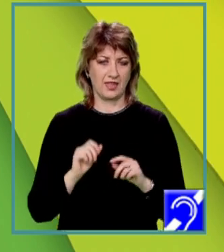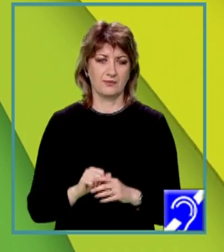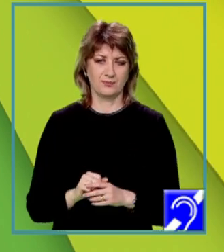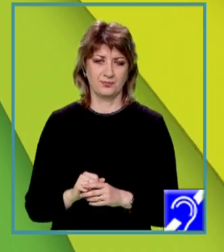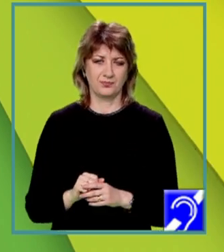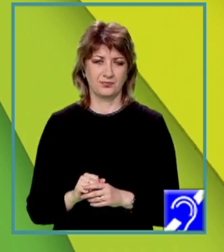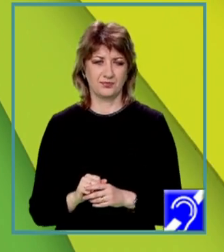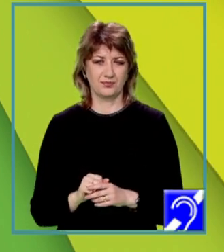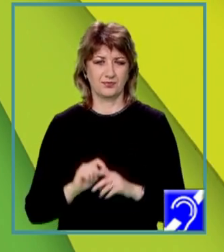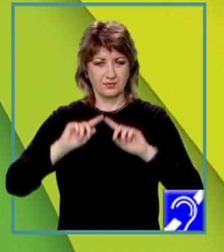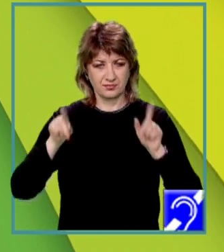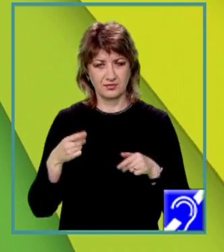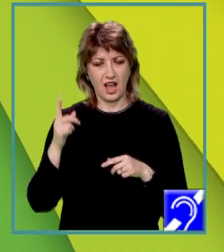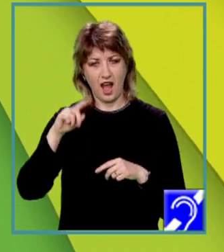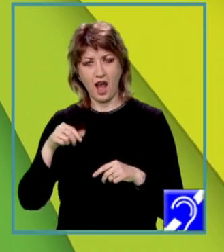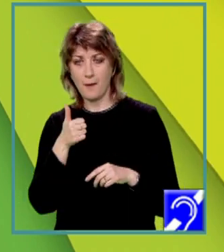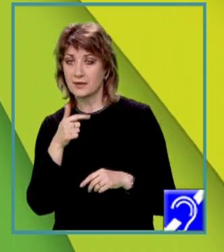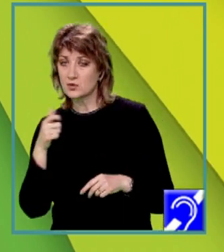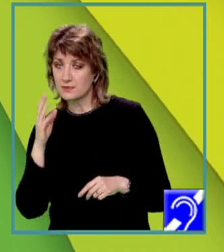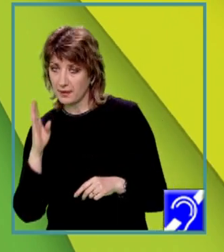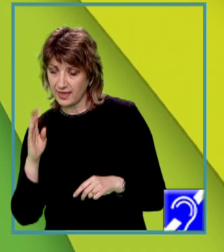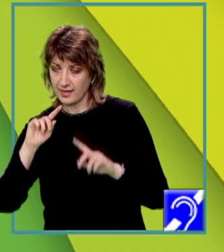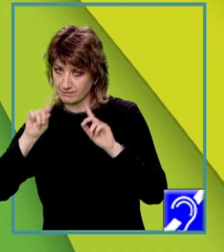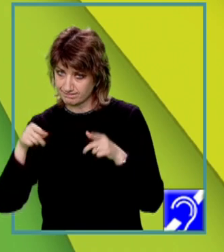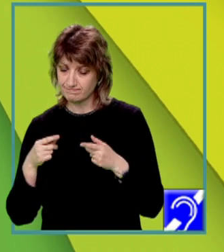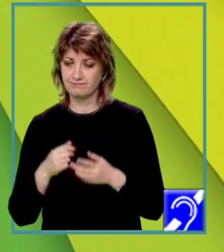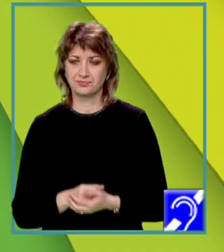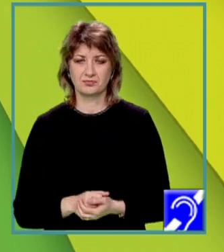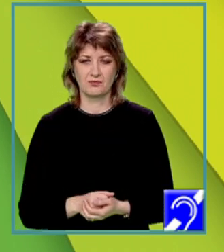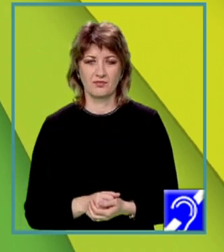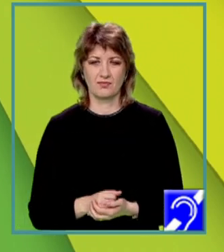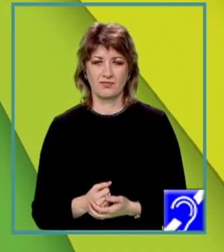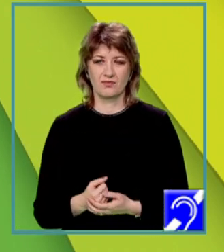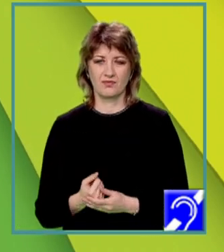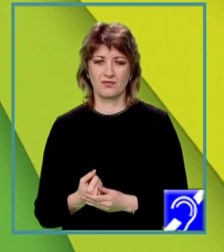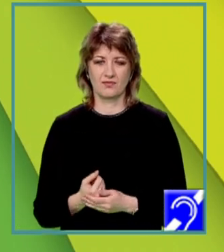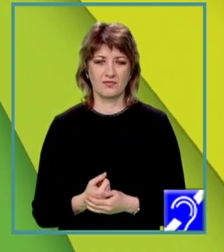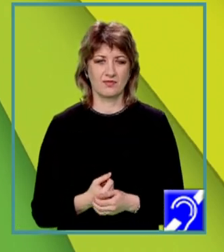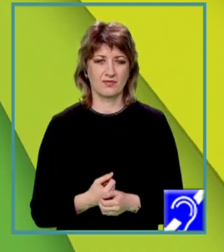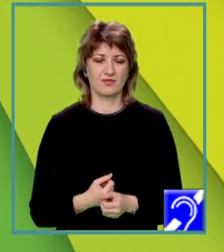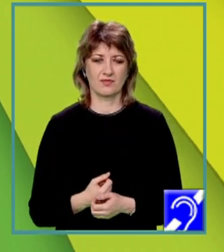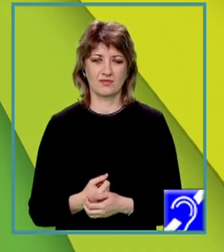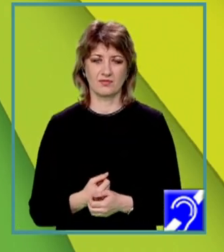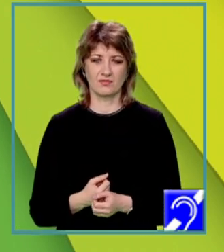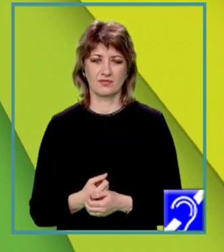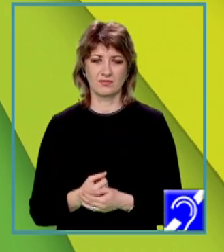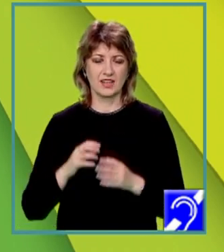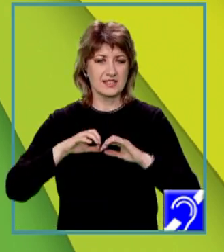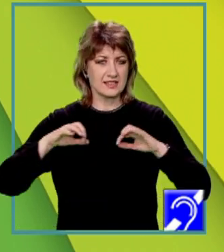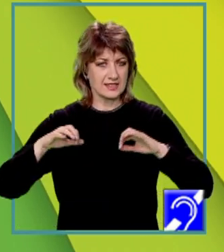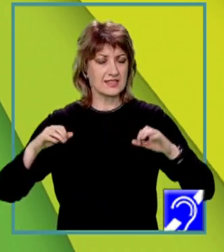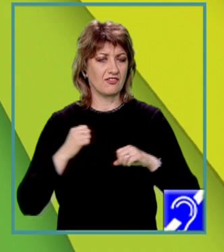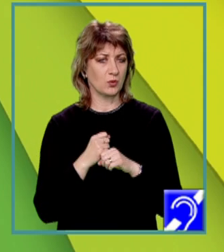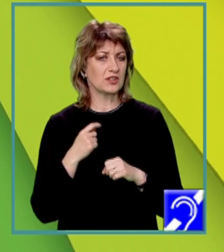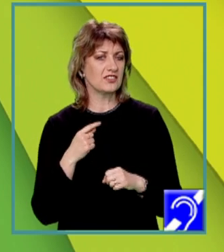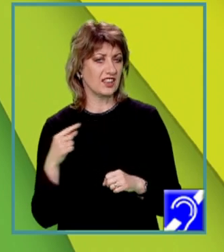pe lângă a minus b celebra diferenta de pătrate sau produsul sumei cu diferența